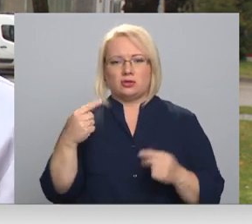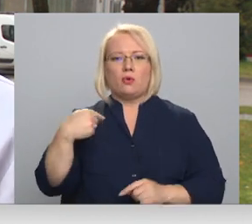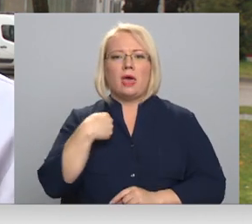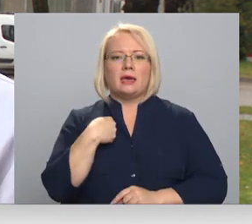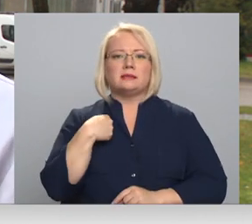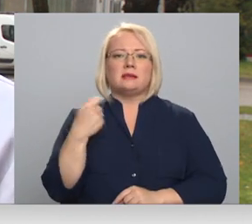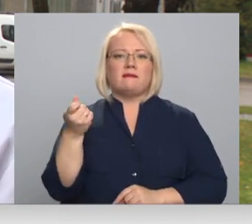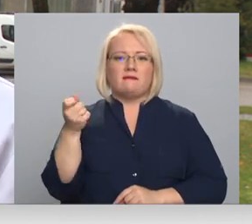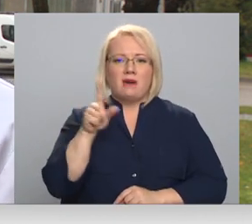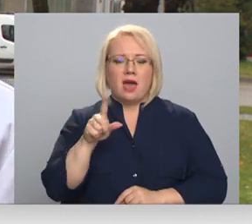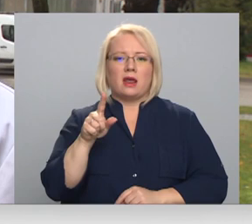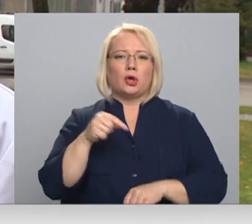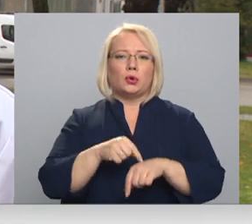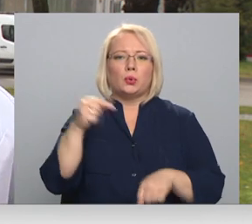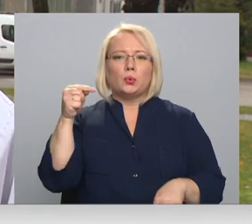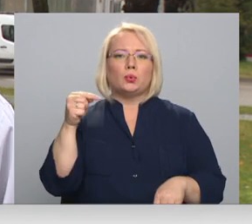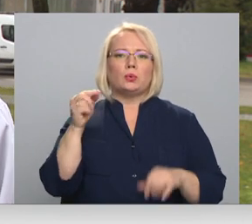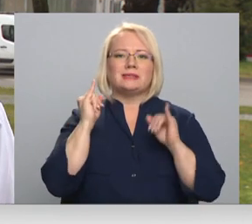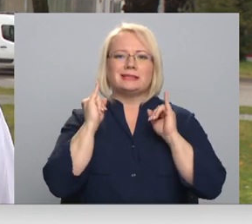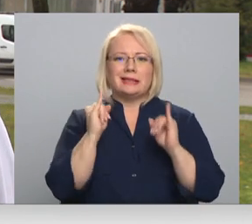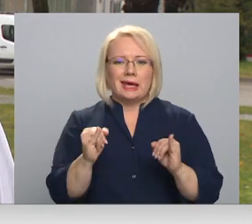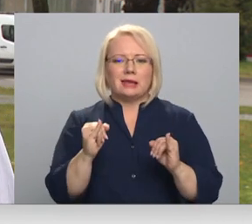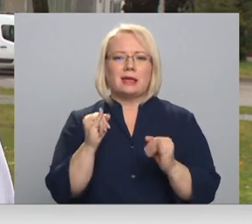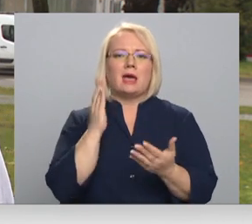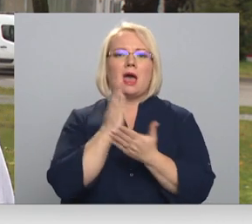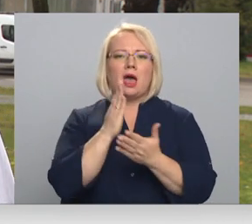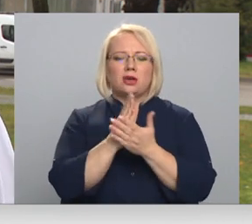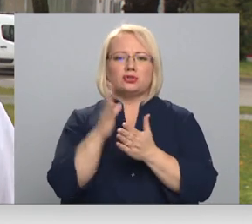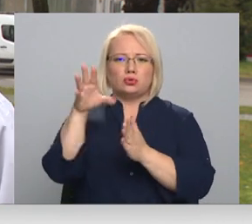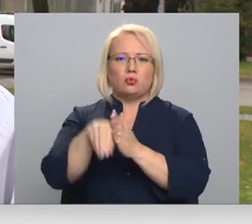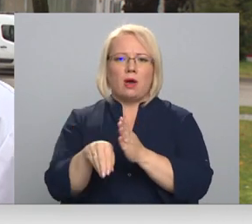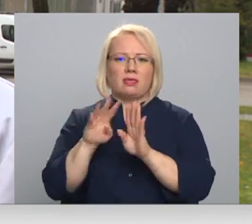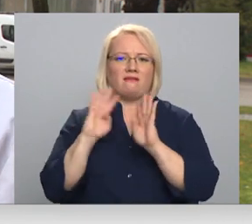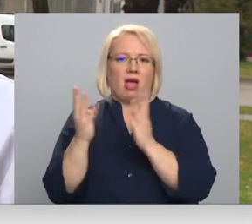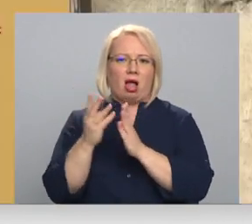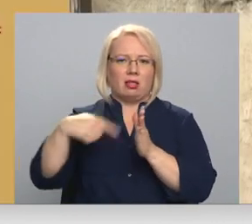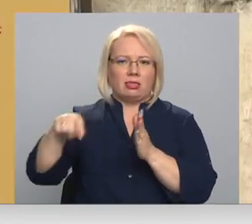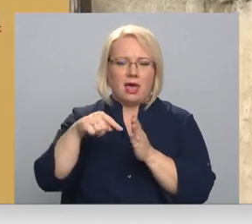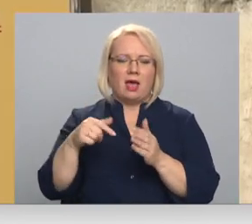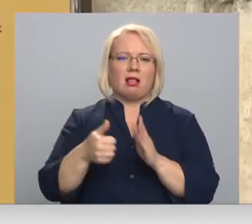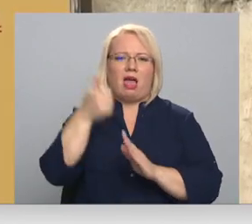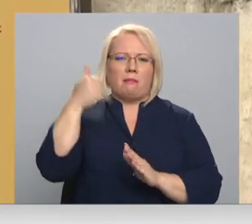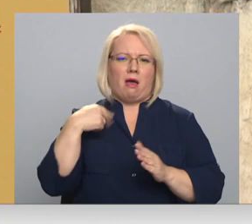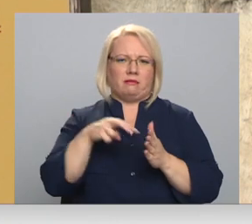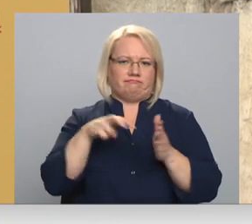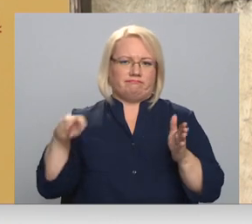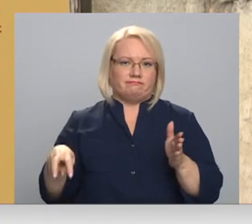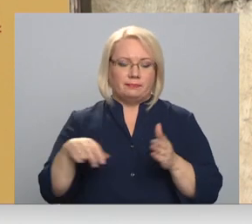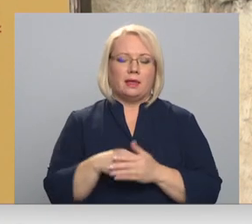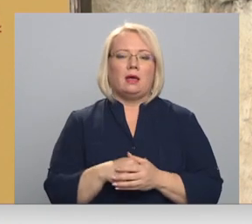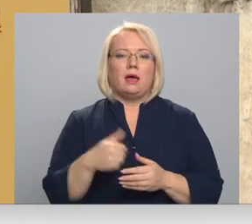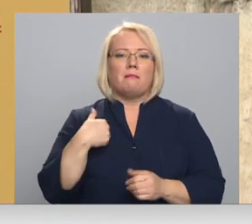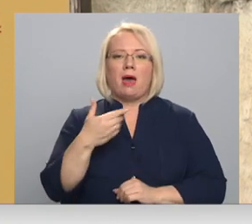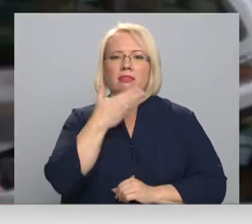vairāk jūtos slikti esot šādā valdē, nekā es jūtos neesot. Man